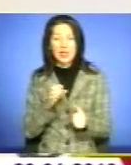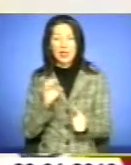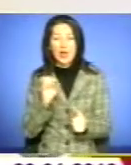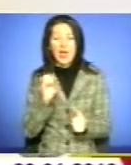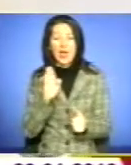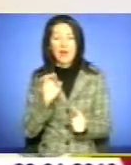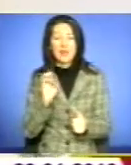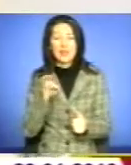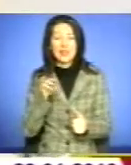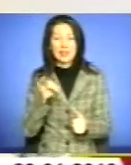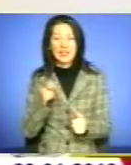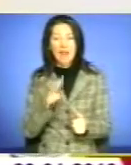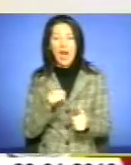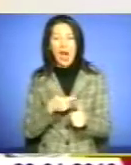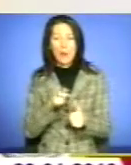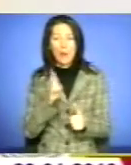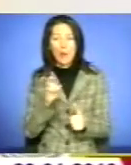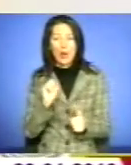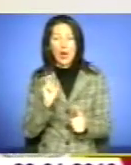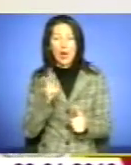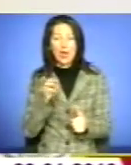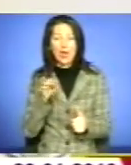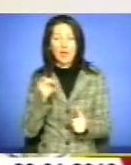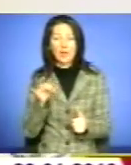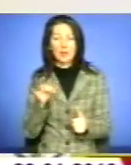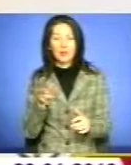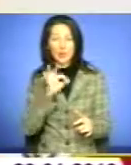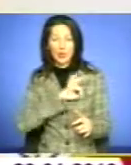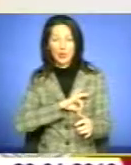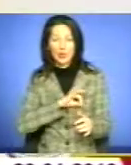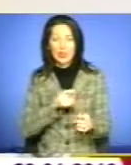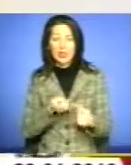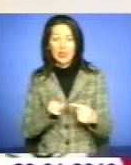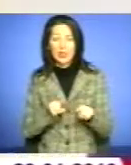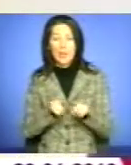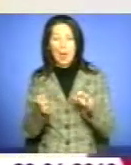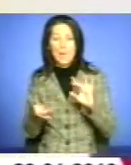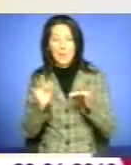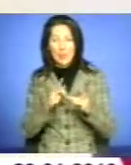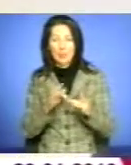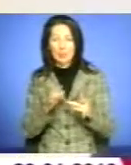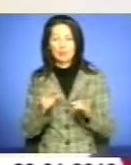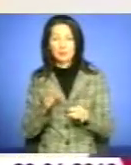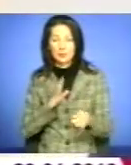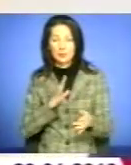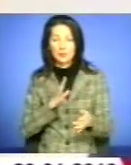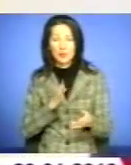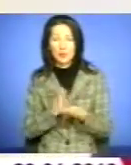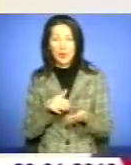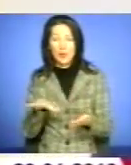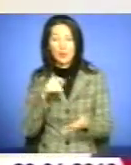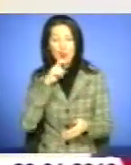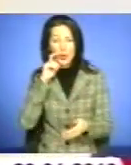або баркемпи користувачів соціальних мереж, вони відбуваються по всій Україні з певною періодичністю, є навіть